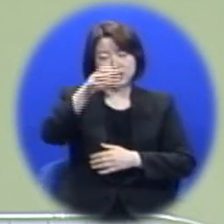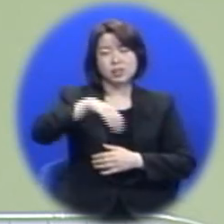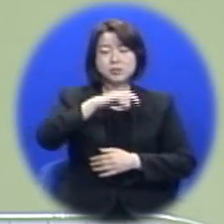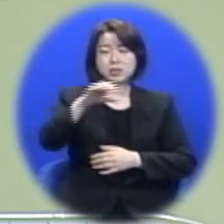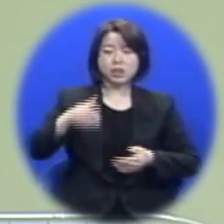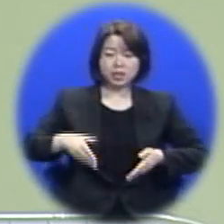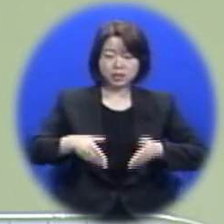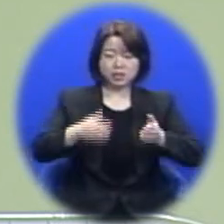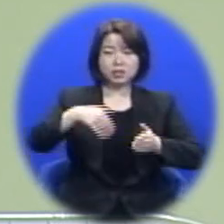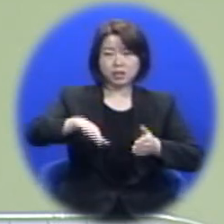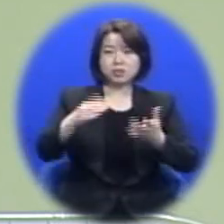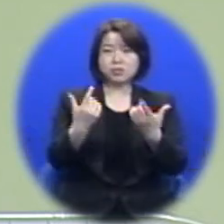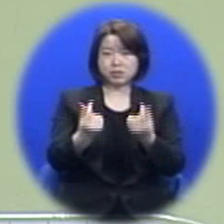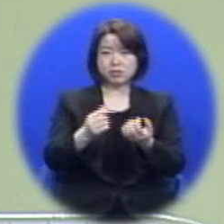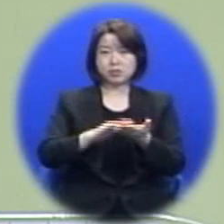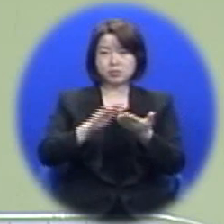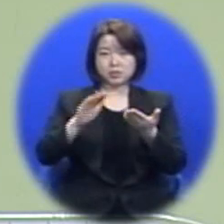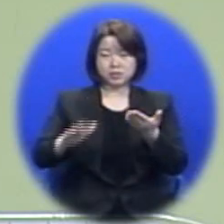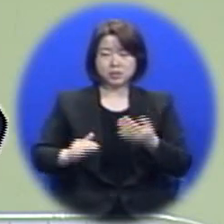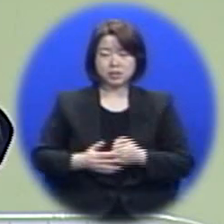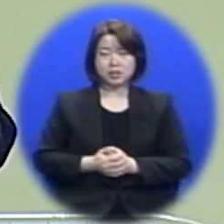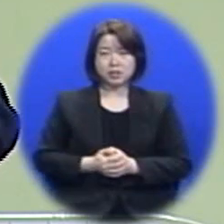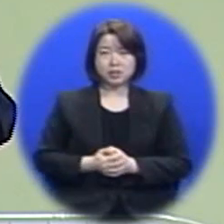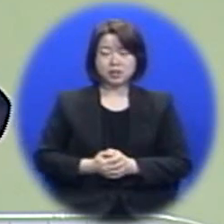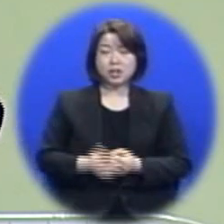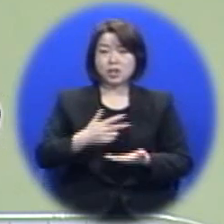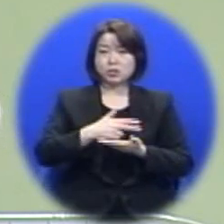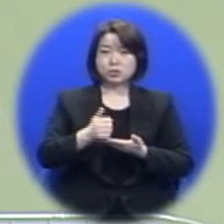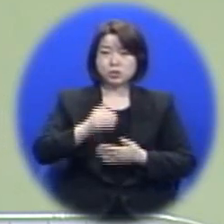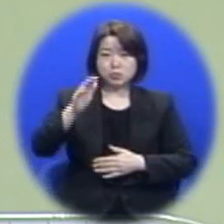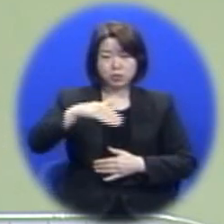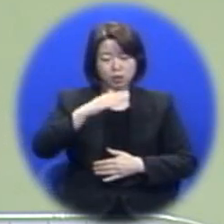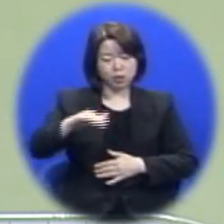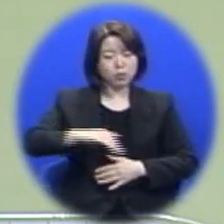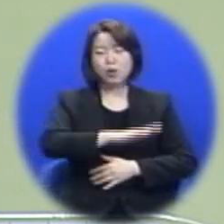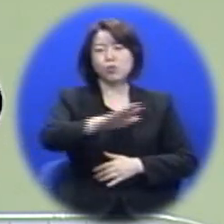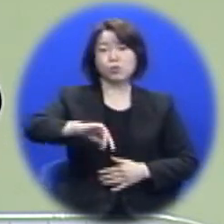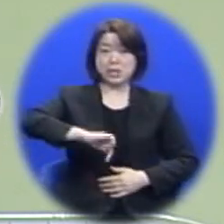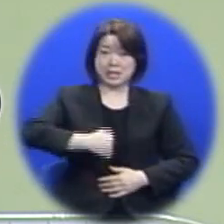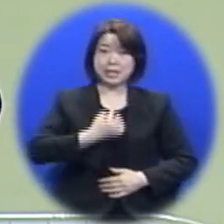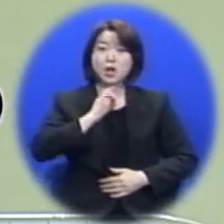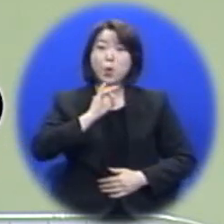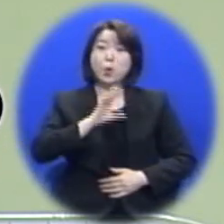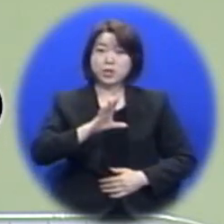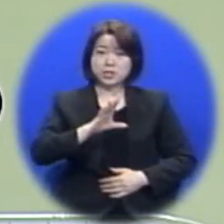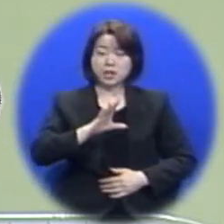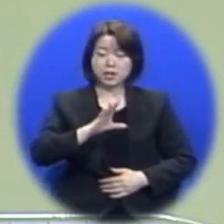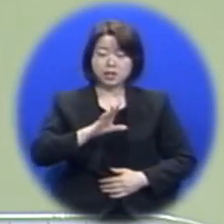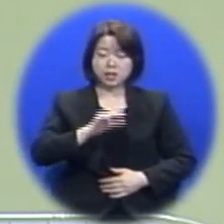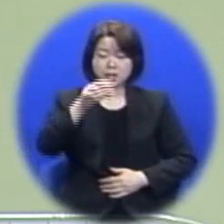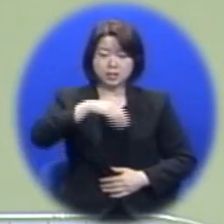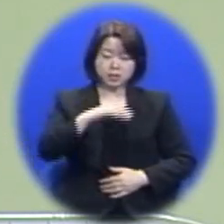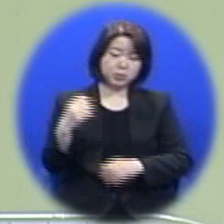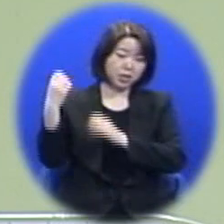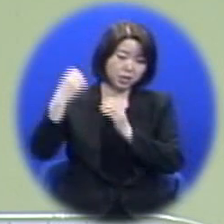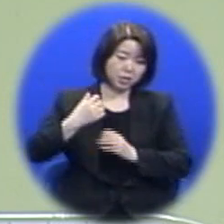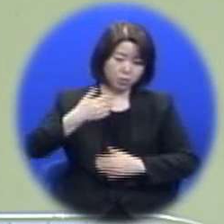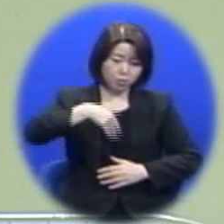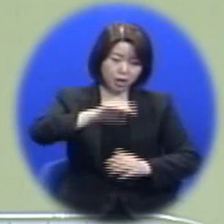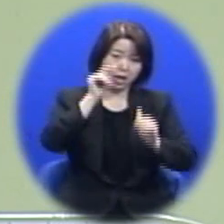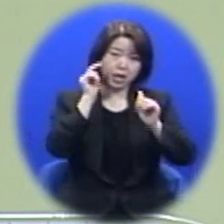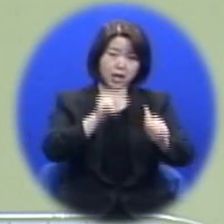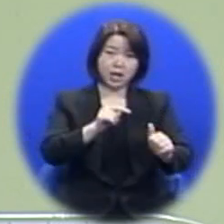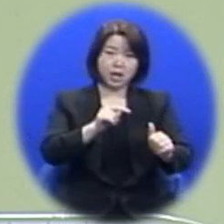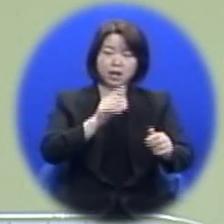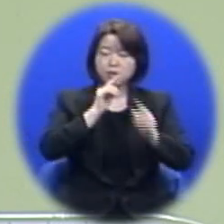겁니다 주님은 결코 우리 혼자서 십자가 지고 가라 말씀 안